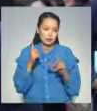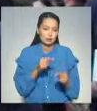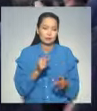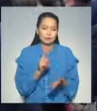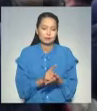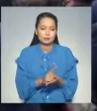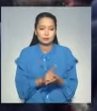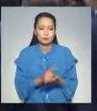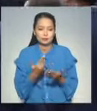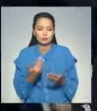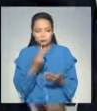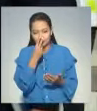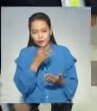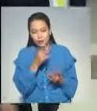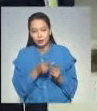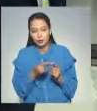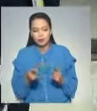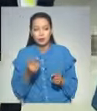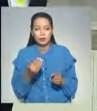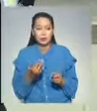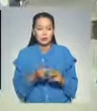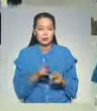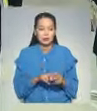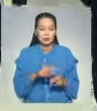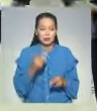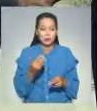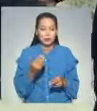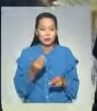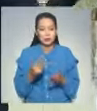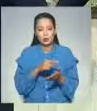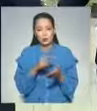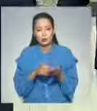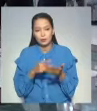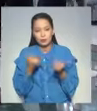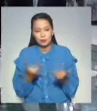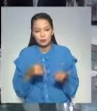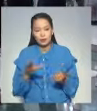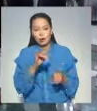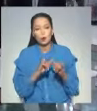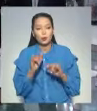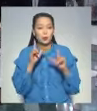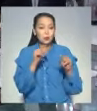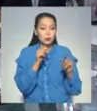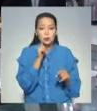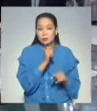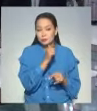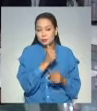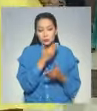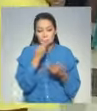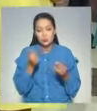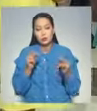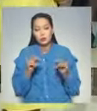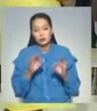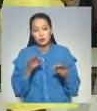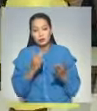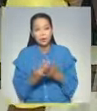шетелге шығаймыз. Оны уақытында көреміз. Журналистердің қаржа жаудыратын сауалына үйренгендер қайда тынығатындарын жасырмай жайып салды. Мәжіліске